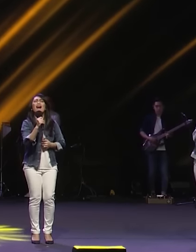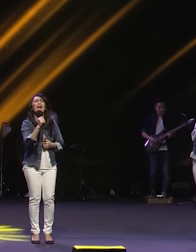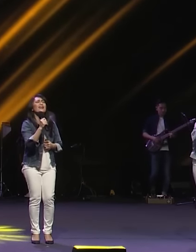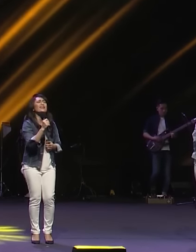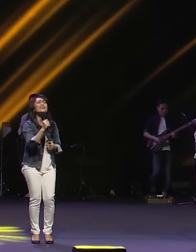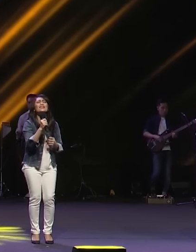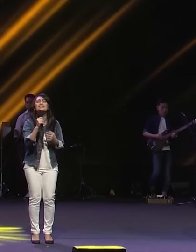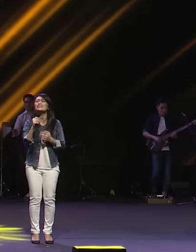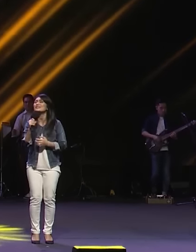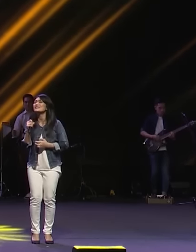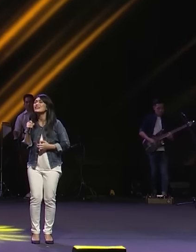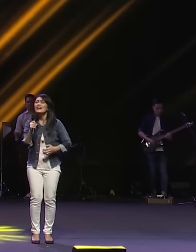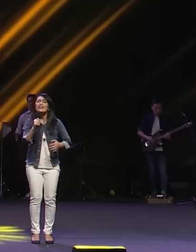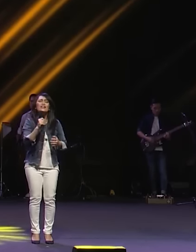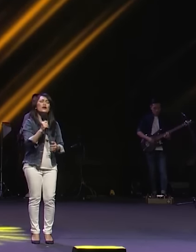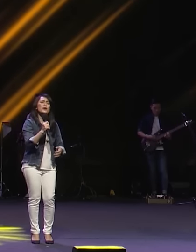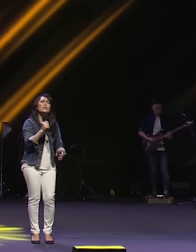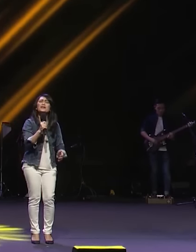Tuhan,